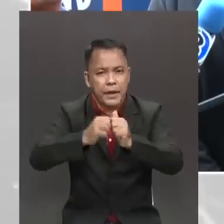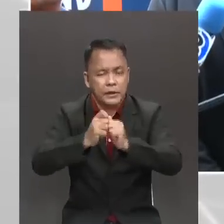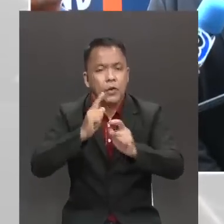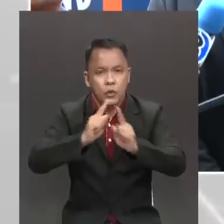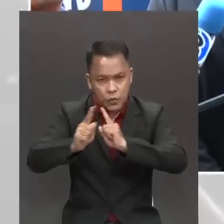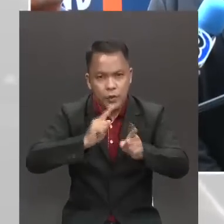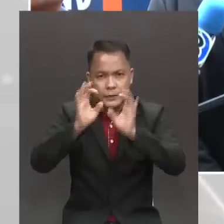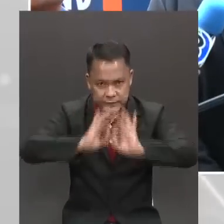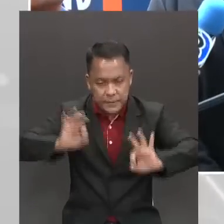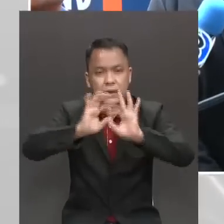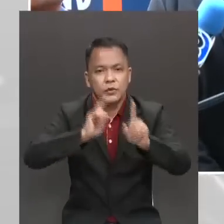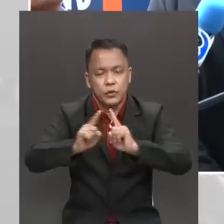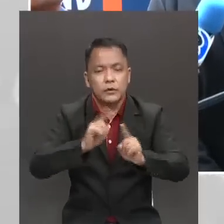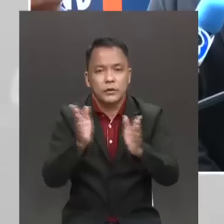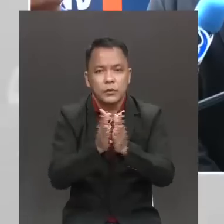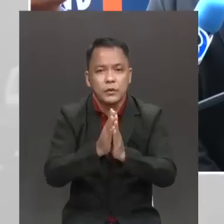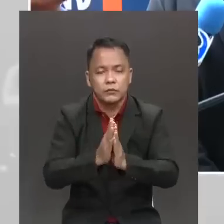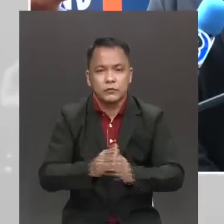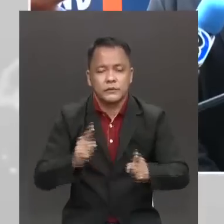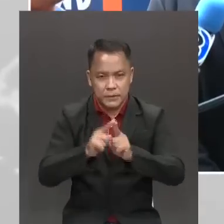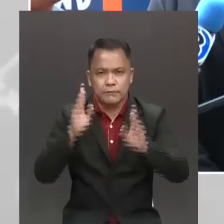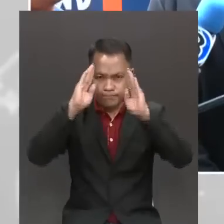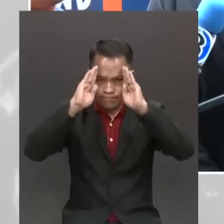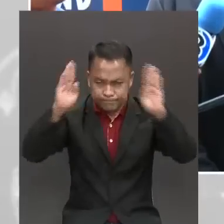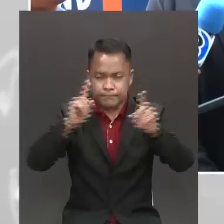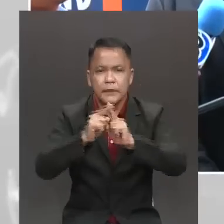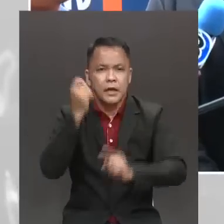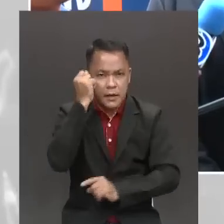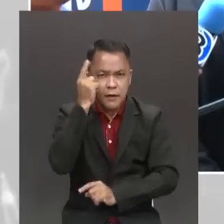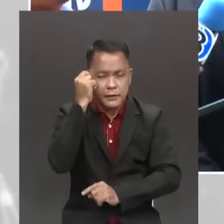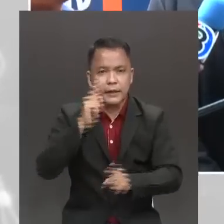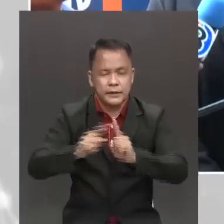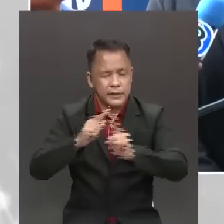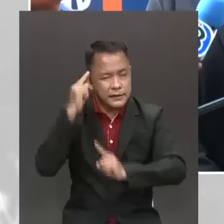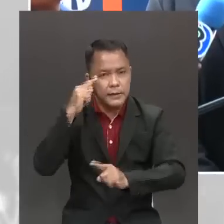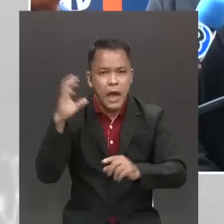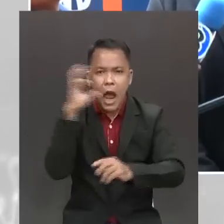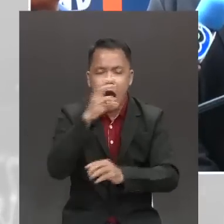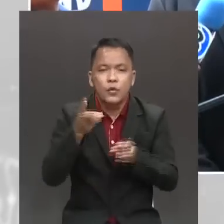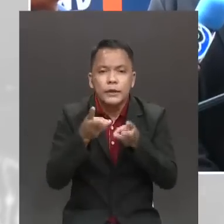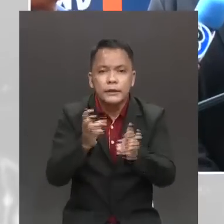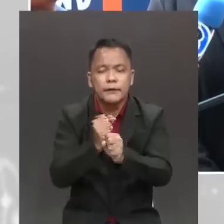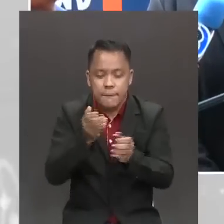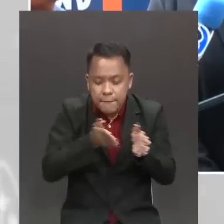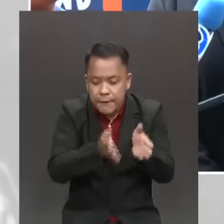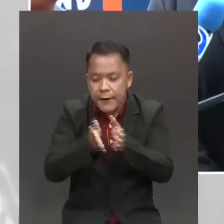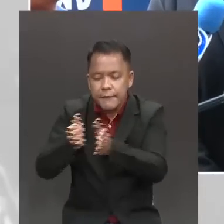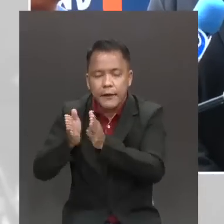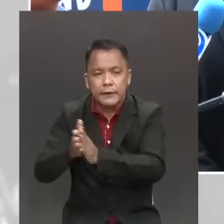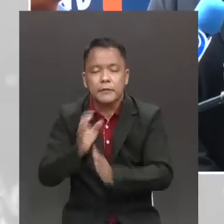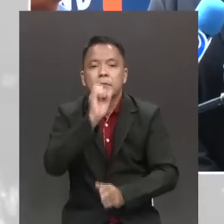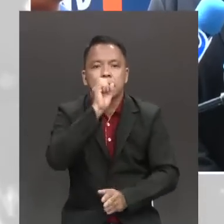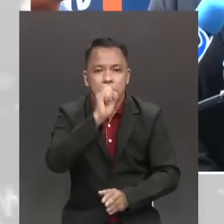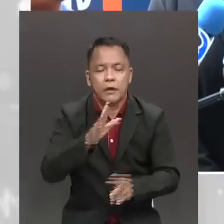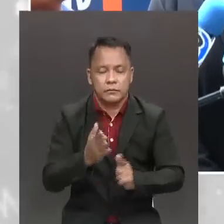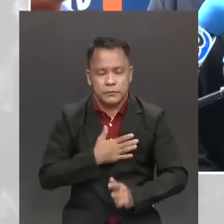การพูดคุยกันอย่างมีวุฒิภาวะแล้วก็เข้าใจซึ่งกันและกันแล้วไปหาทางออกที่ทุกฝ่ายเนี่ยยอมรับคุณวิโรจน์บอกว่